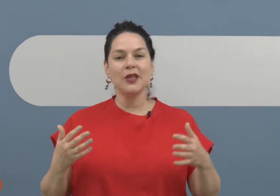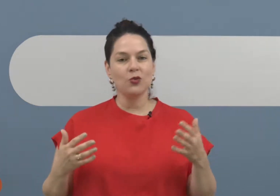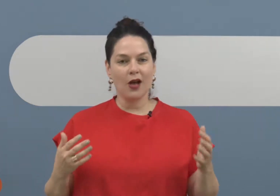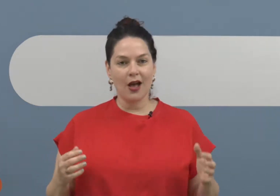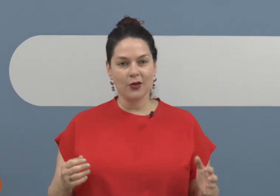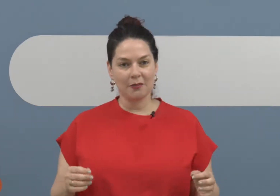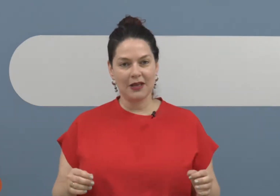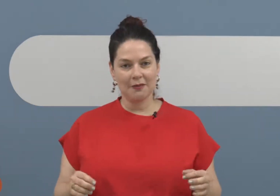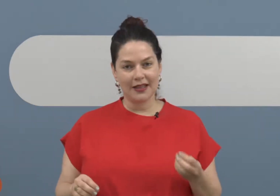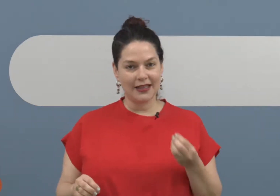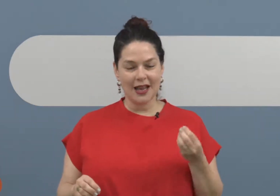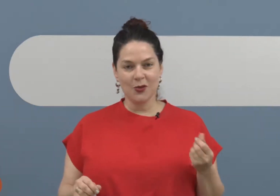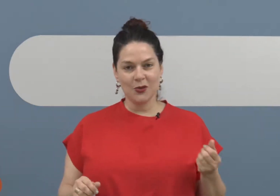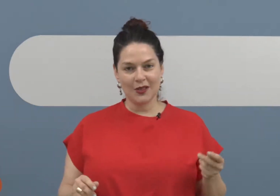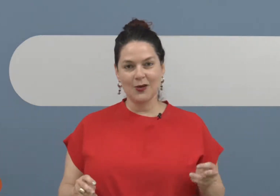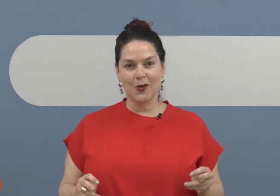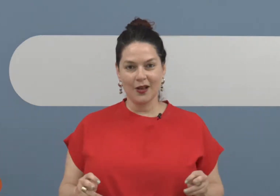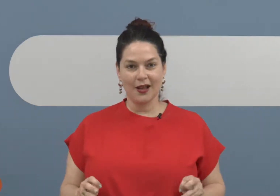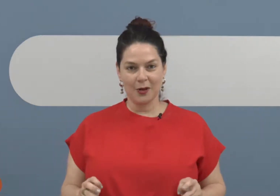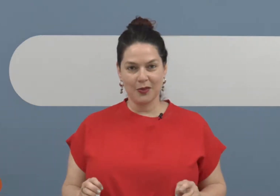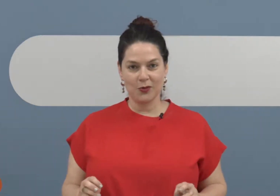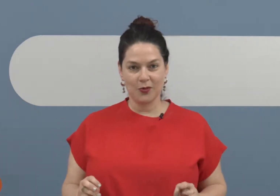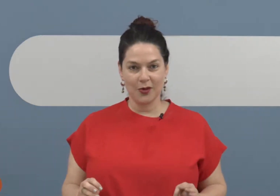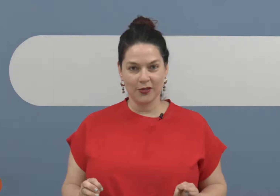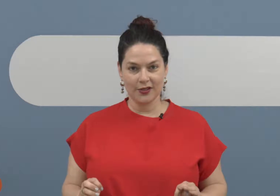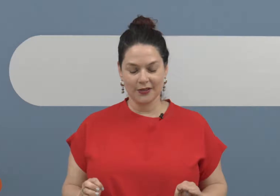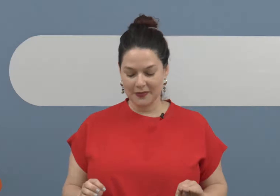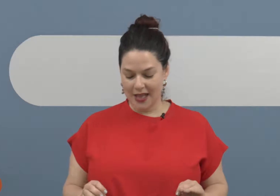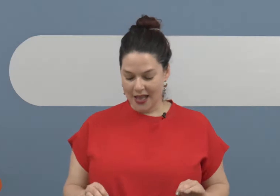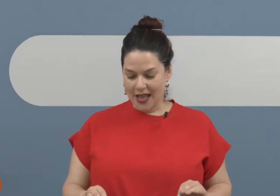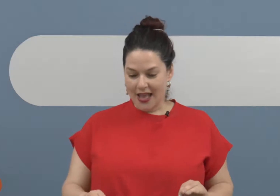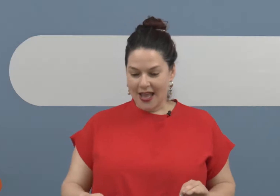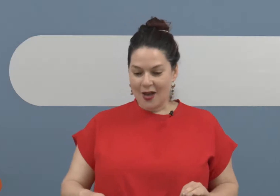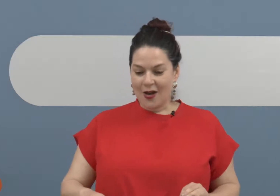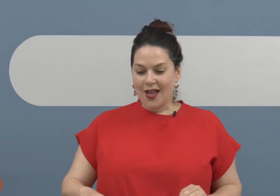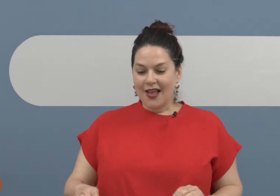עיקר, מישהו ראה אותה מלמטה. למה הוא נותן כל כך הרבה דוגמאות?